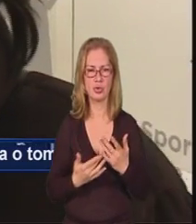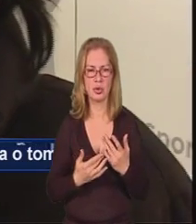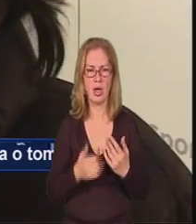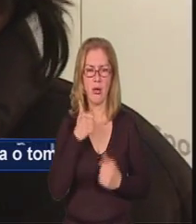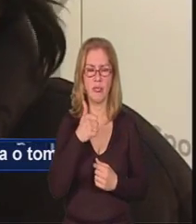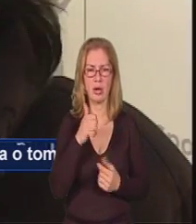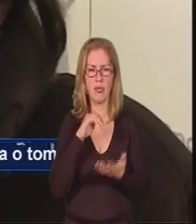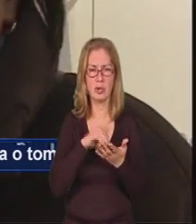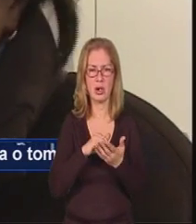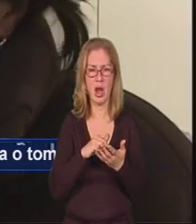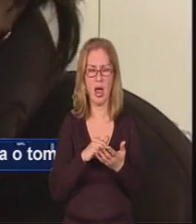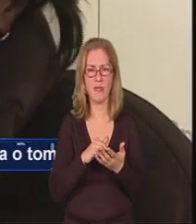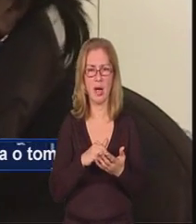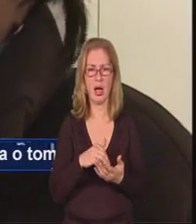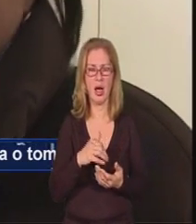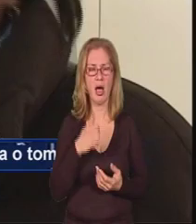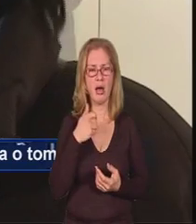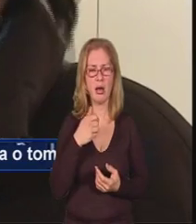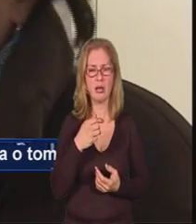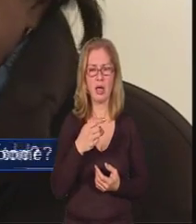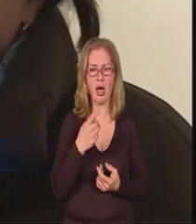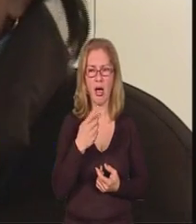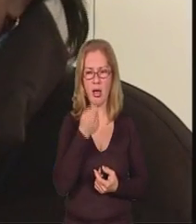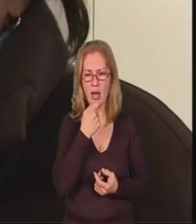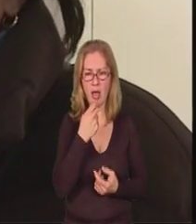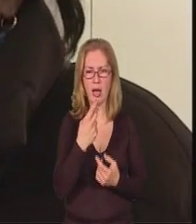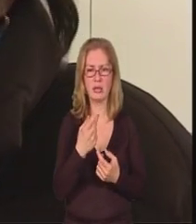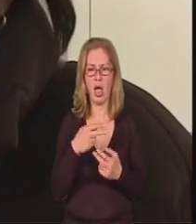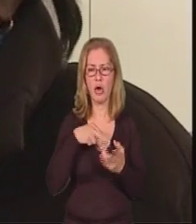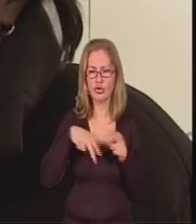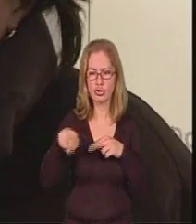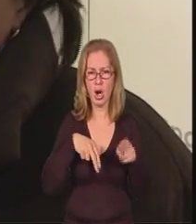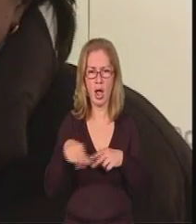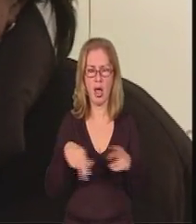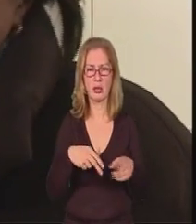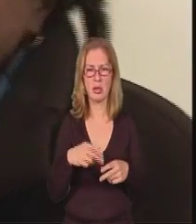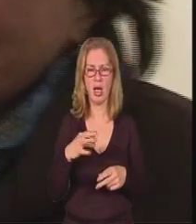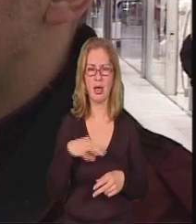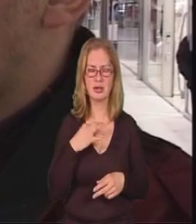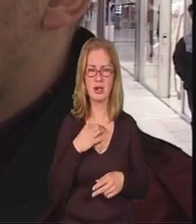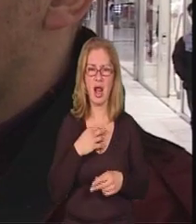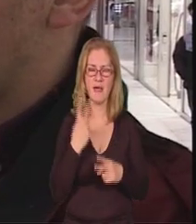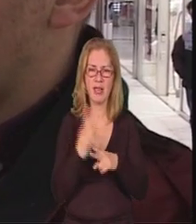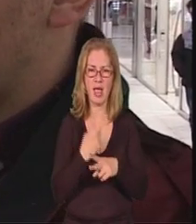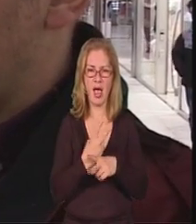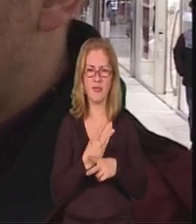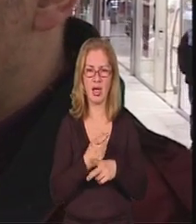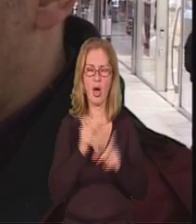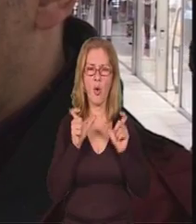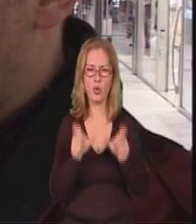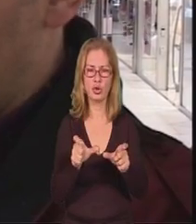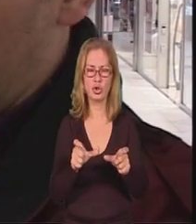prvo, da se vode računa i o jelu, da se ide na sveži vazduh, šetnja i to. Zdrave